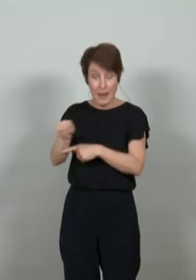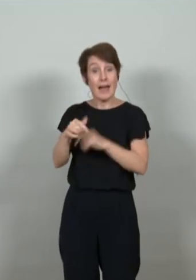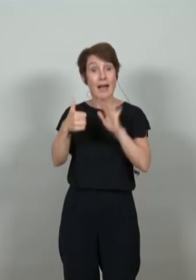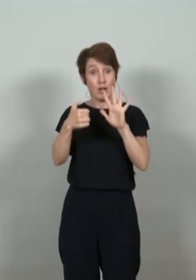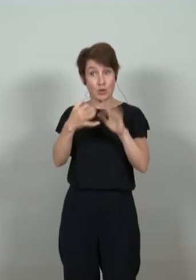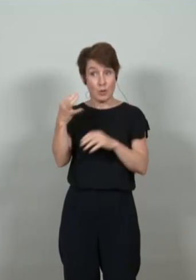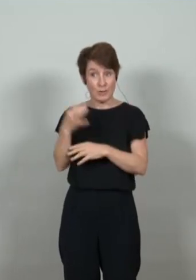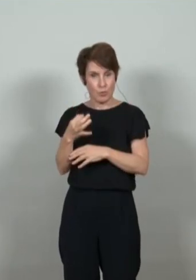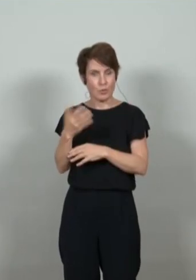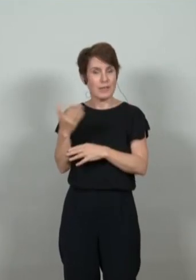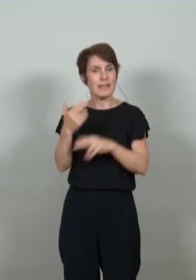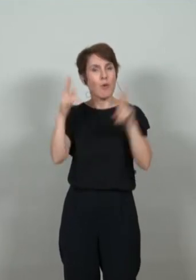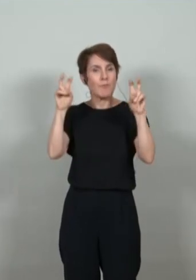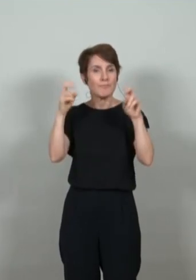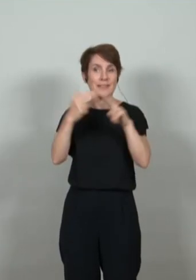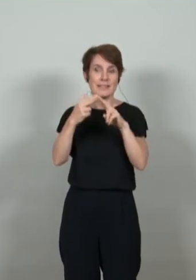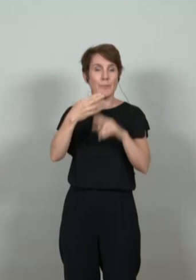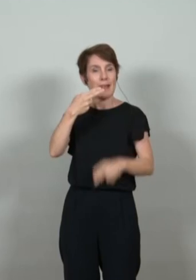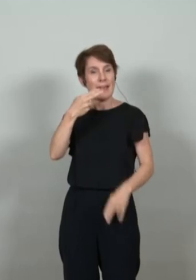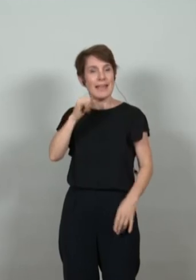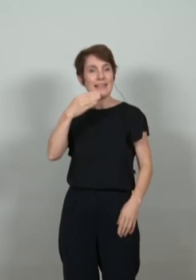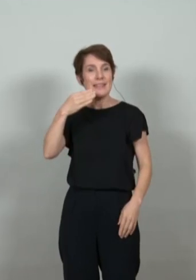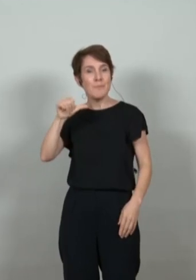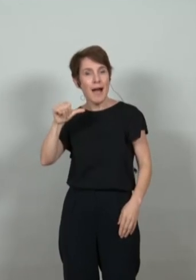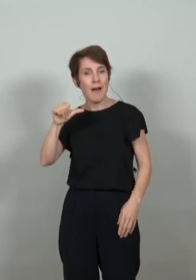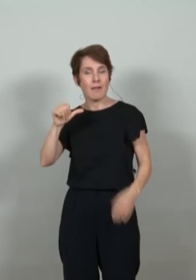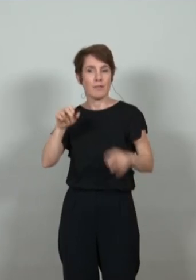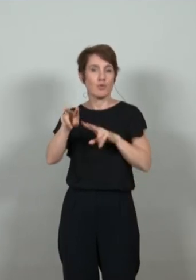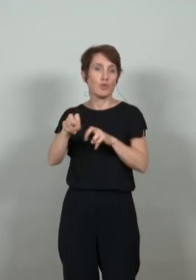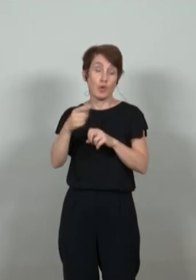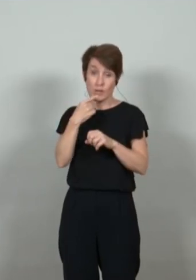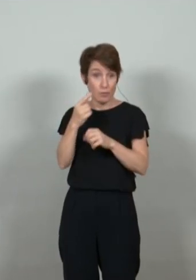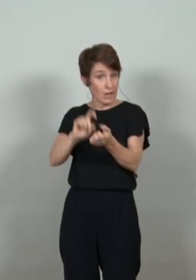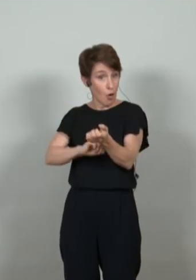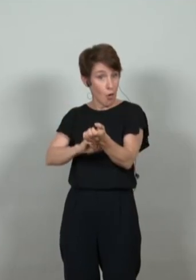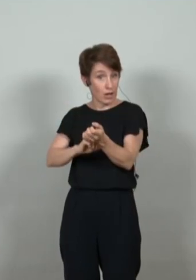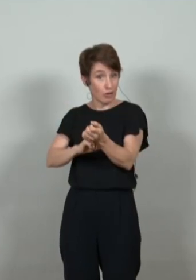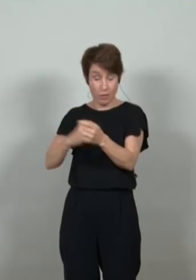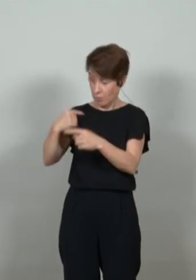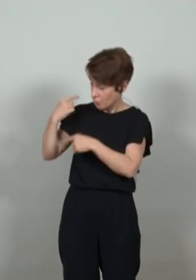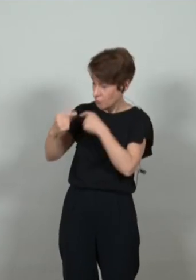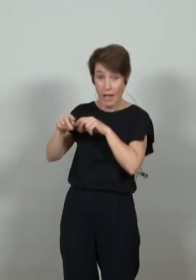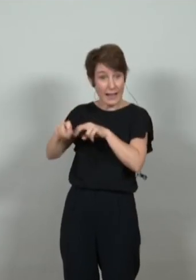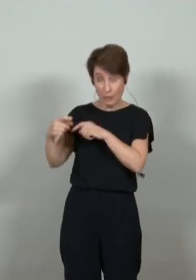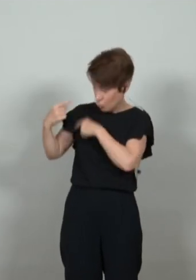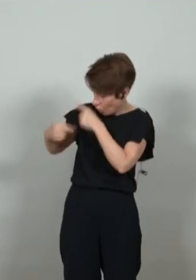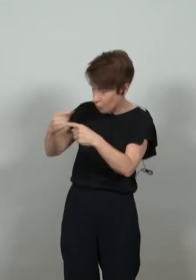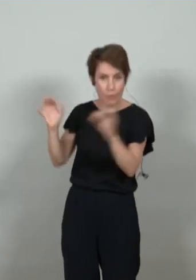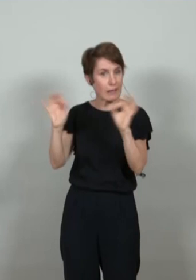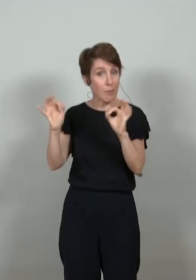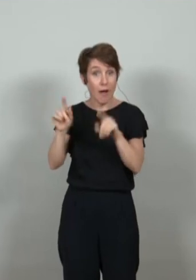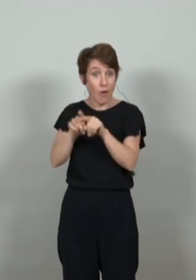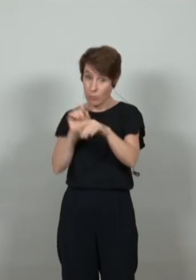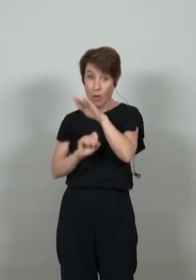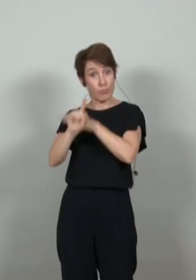ni maculteurs c'est à dire des personnes non issues du monde agricole donc ce qui porte aussi son son bouleversement en terme de